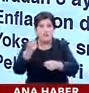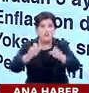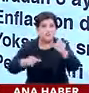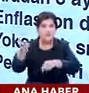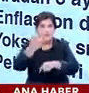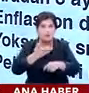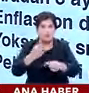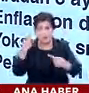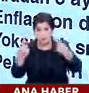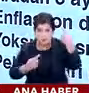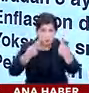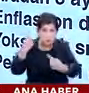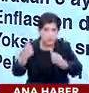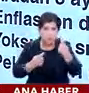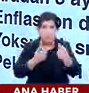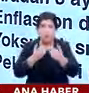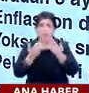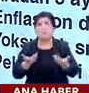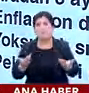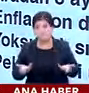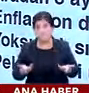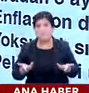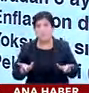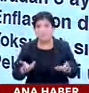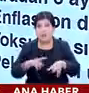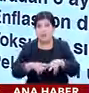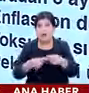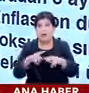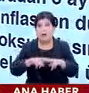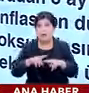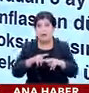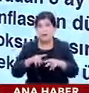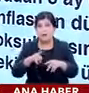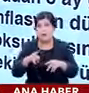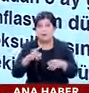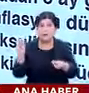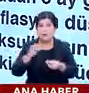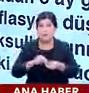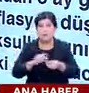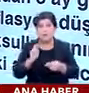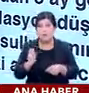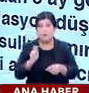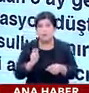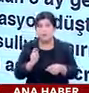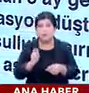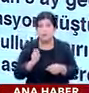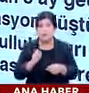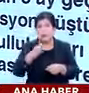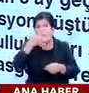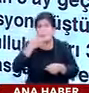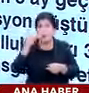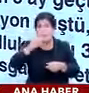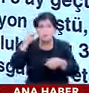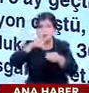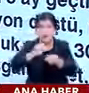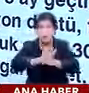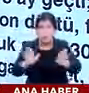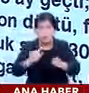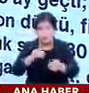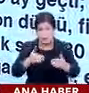içinden Evet arasam arasam Ati arazan önemli arazan